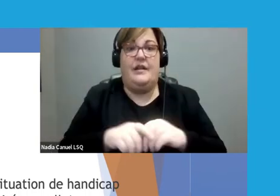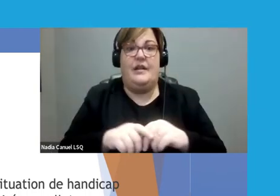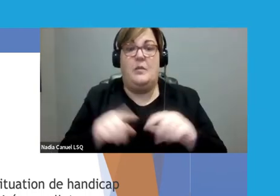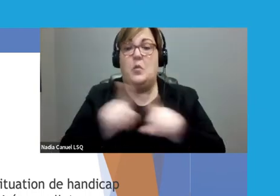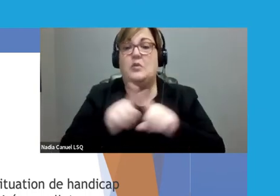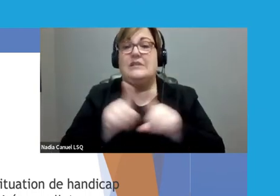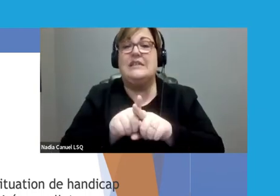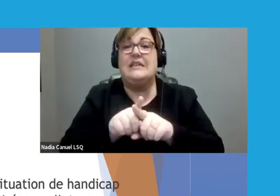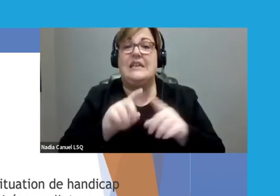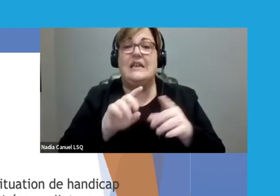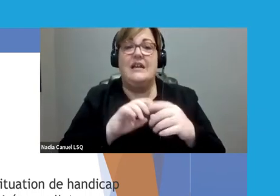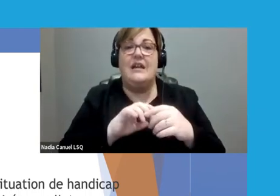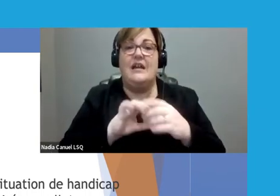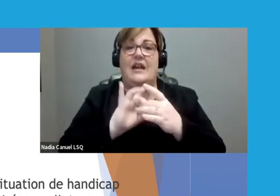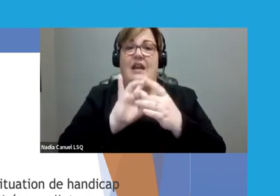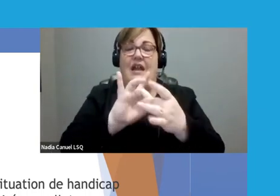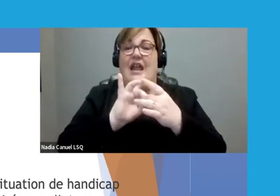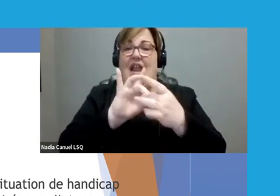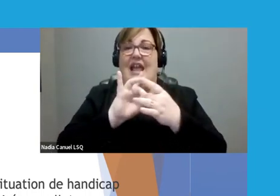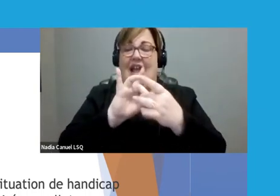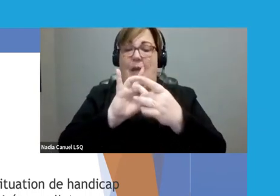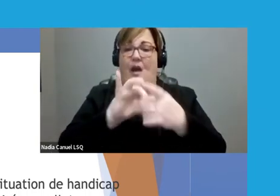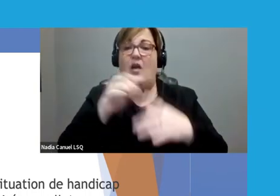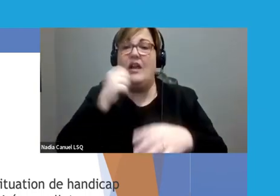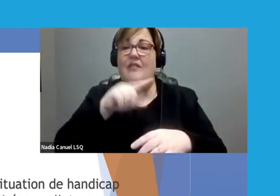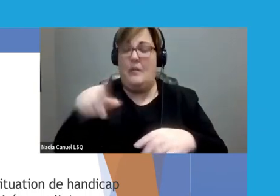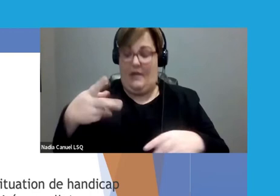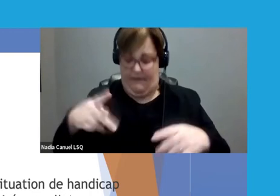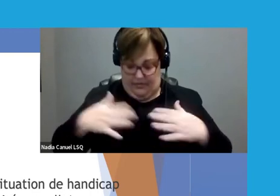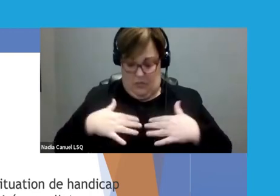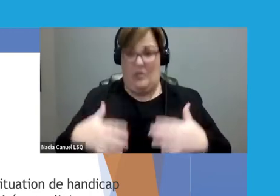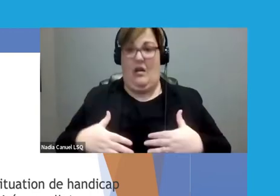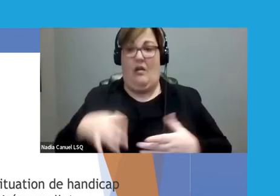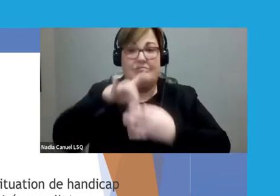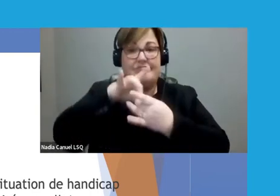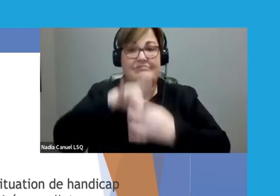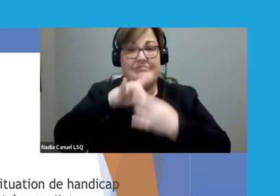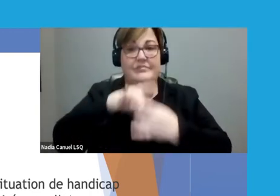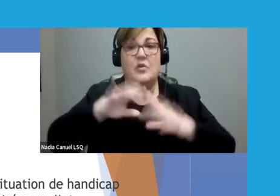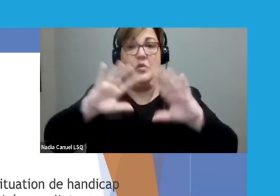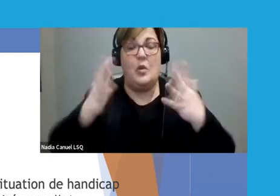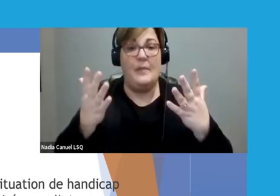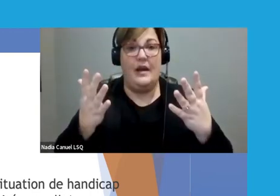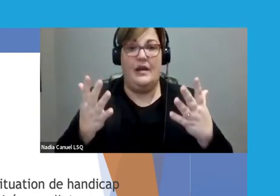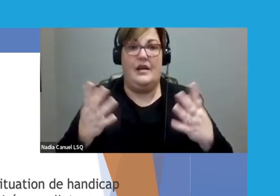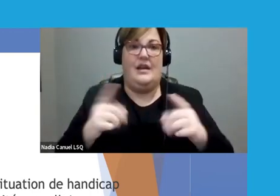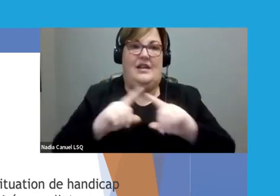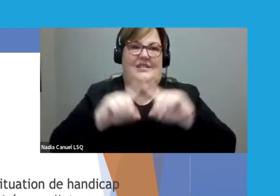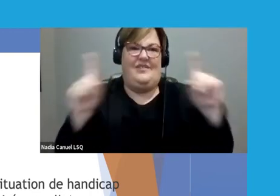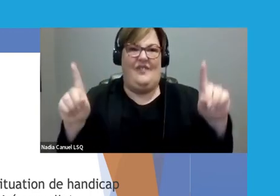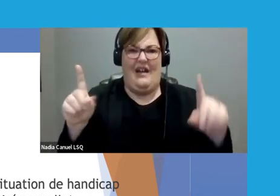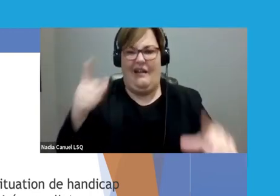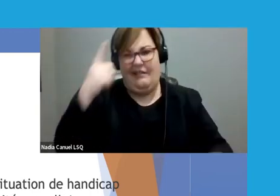que les femmes ont en lien avec leur propre corps est aussi multiple et